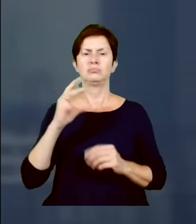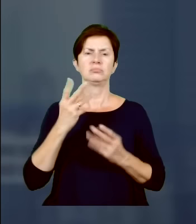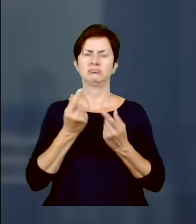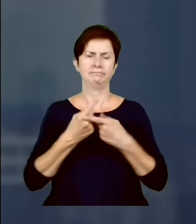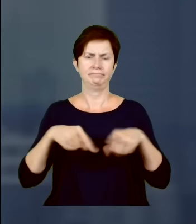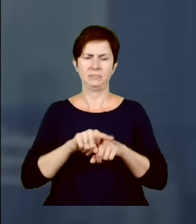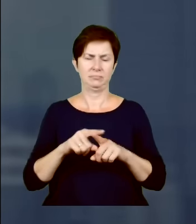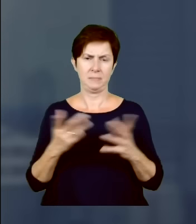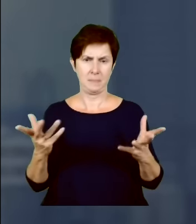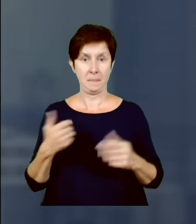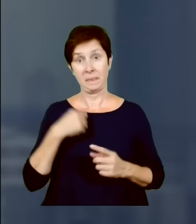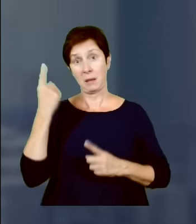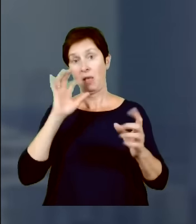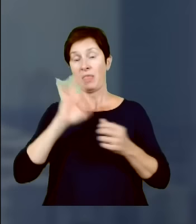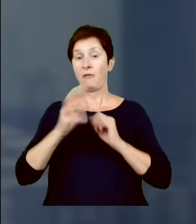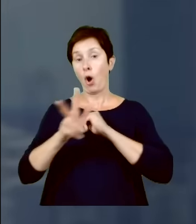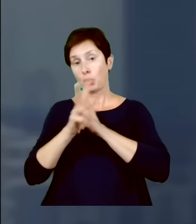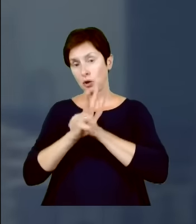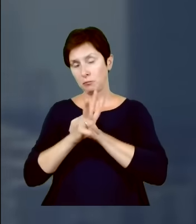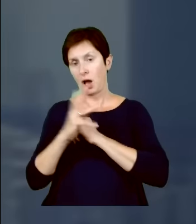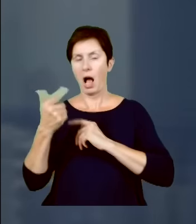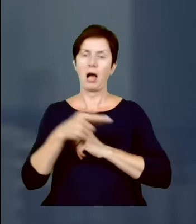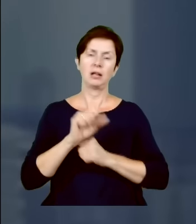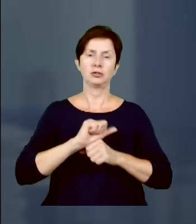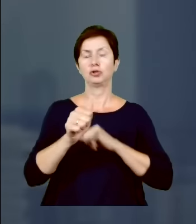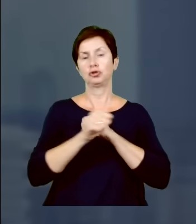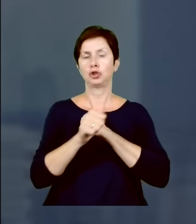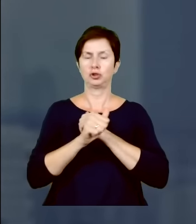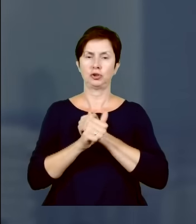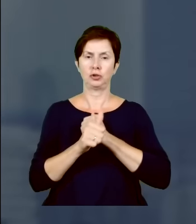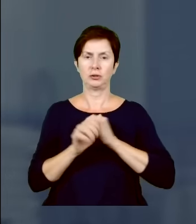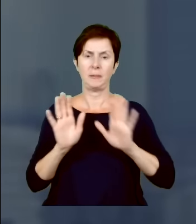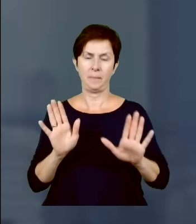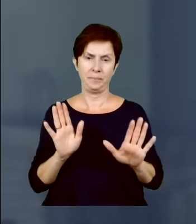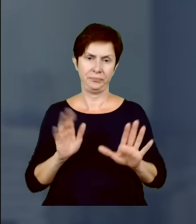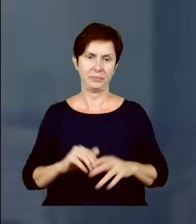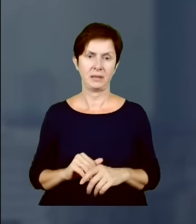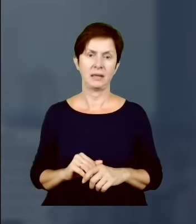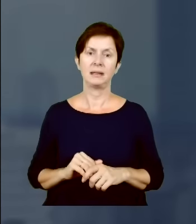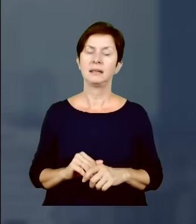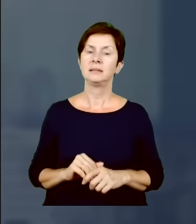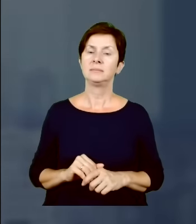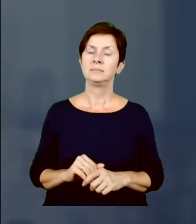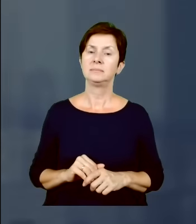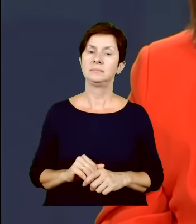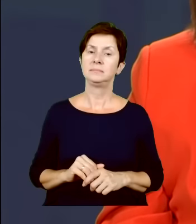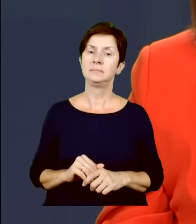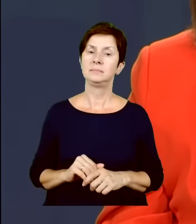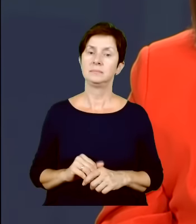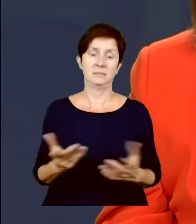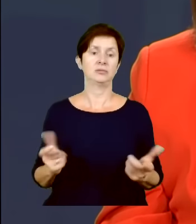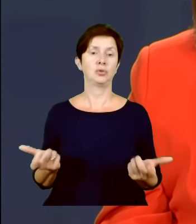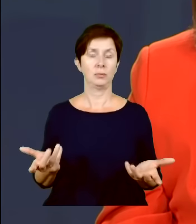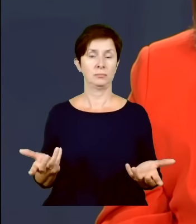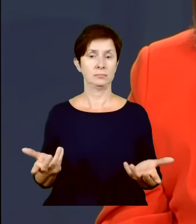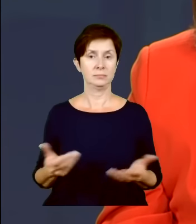myślałam że 80 proc powie że się nie wywiązuje przynajmniej ale tu mamy 60 2 No i co No i